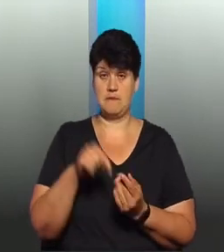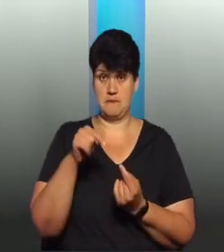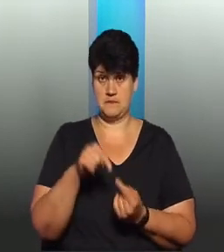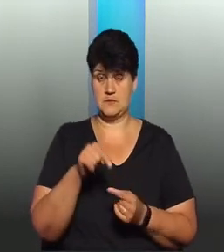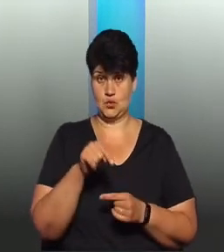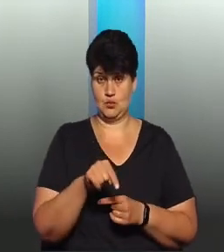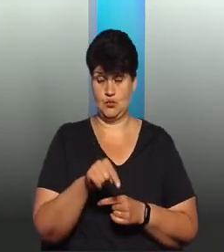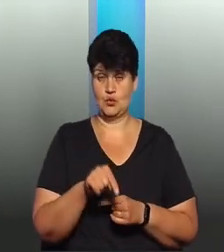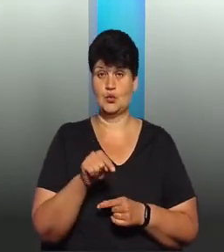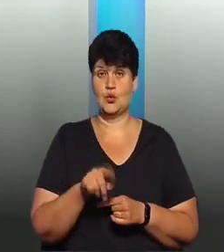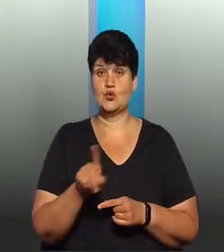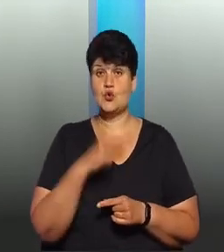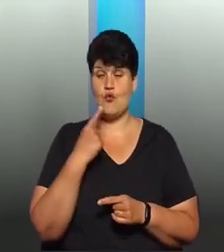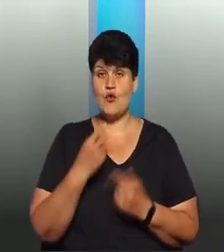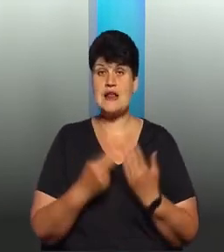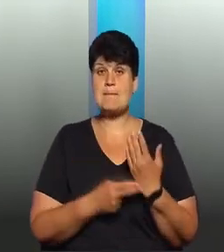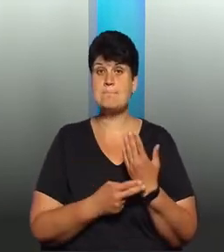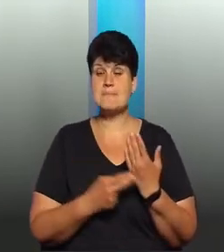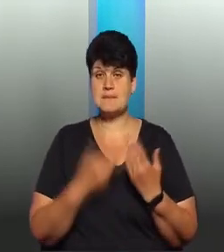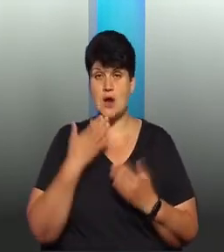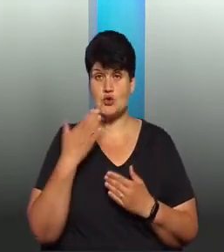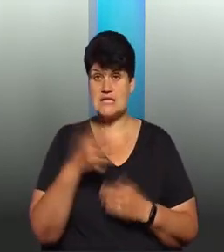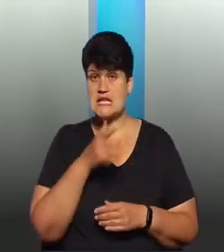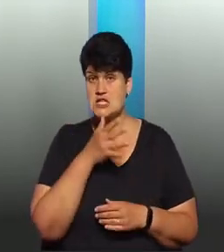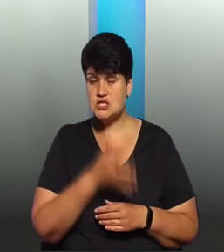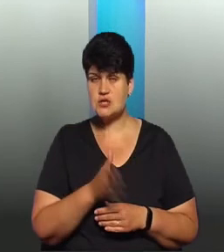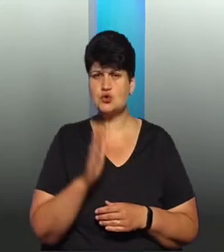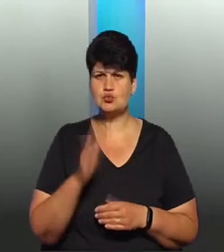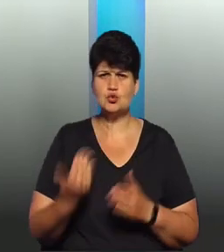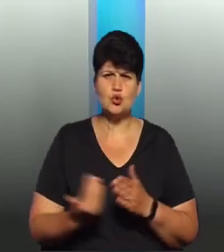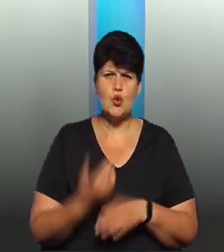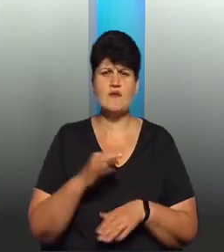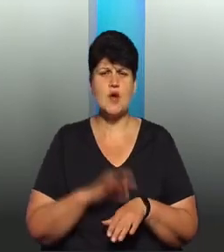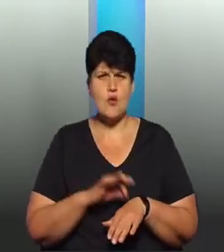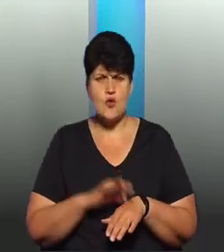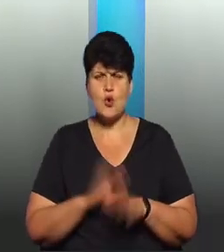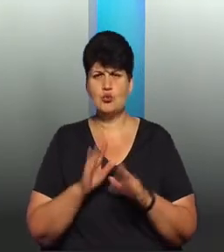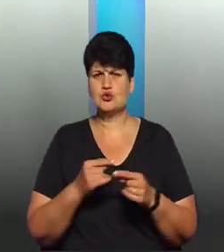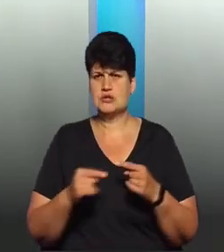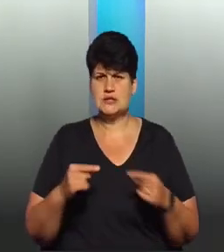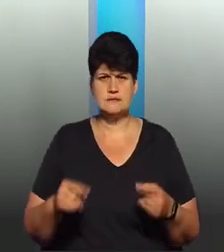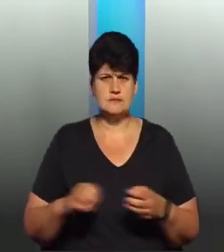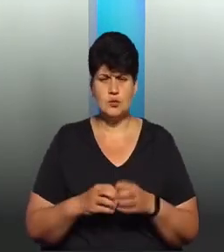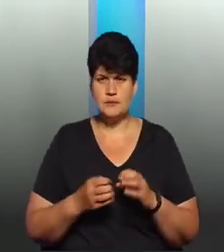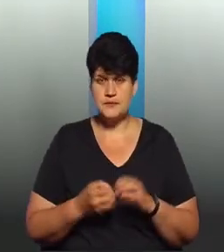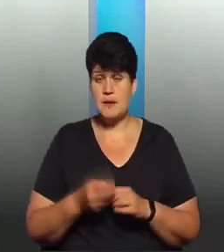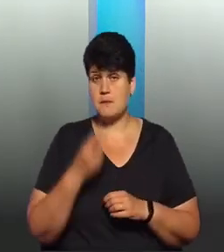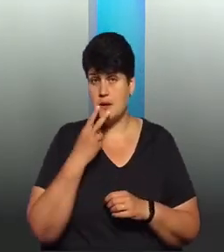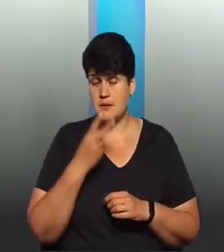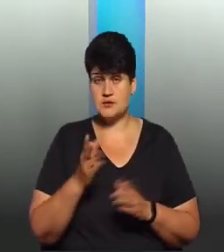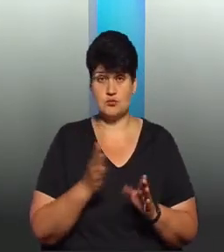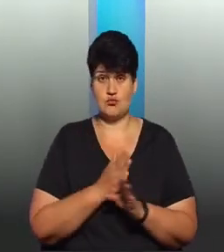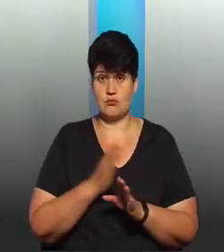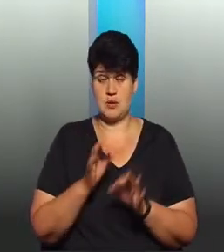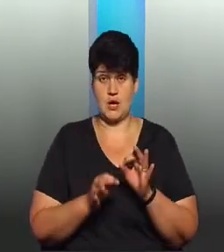говорить Біблія про останні часи, про те, що будуть нові хвороби, будуть різні катаклізми, ми бачимо, що відбувається в природі, це вкладається ось в